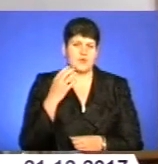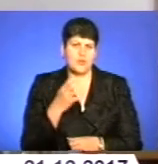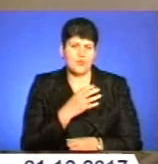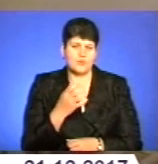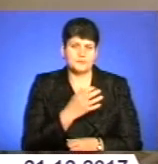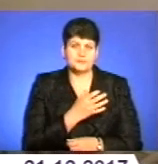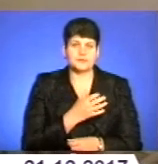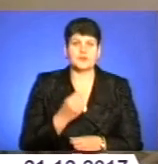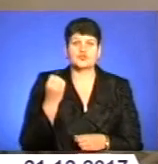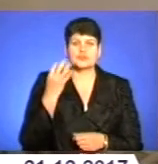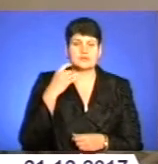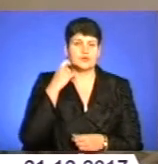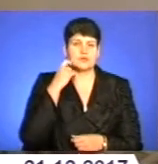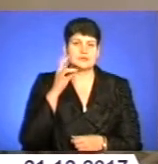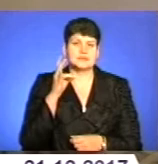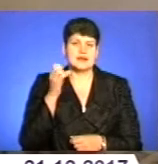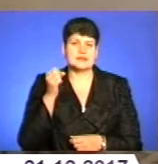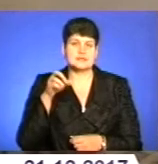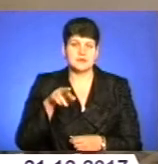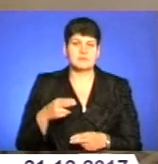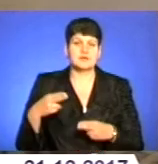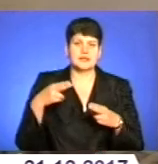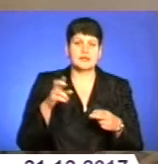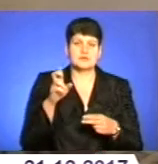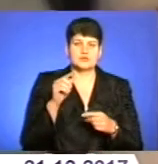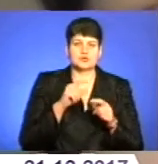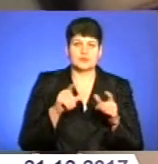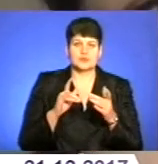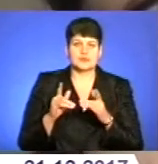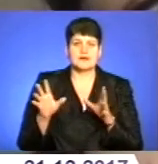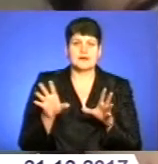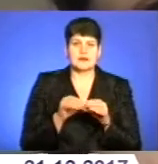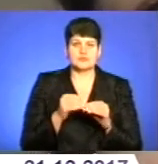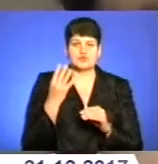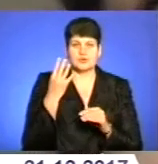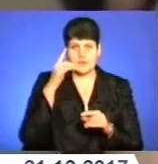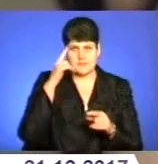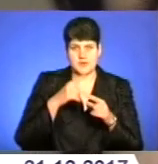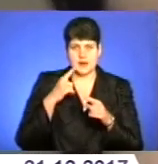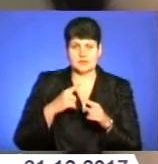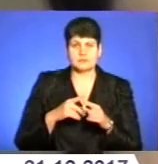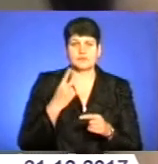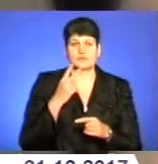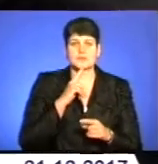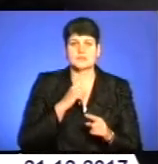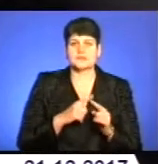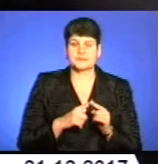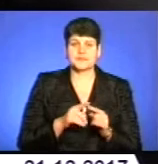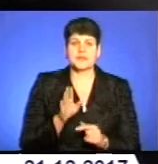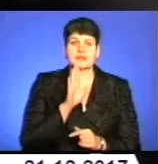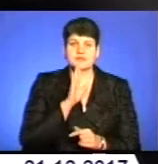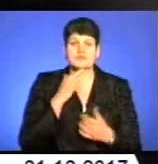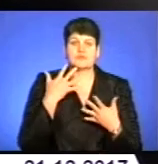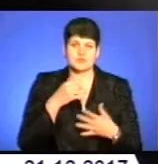напоїв. 14-річна Настя переїхала до Бережанської школи-інтернату разом зі своїми 4 братиками і 2 сестричками. Дівчинка